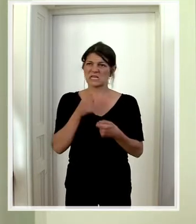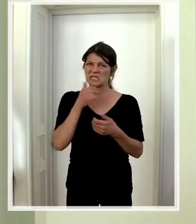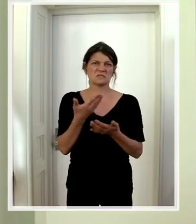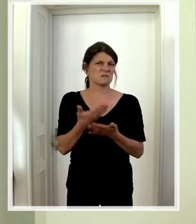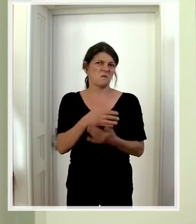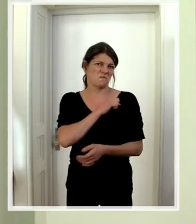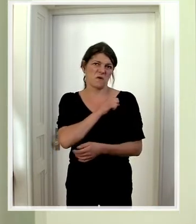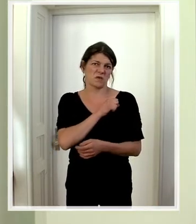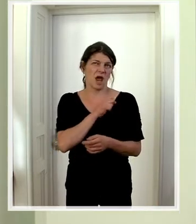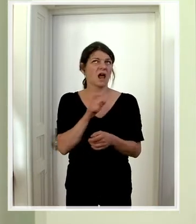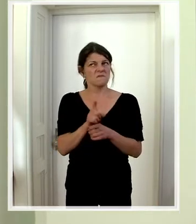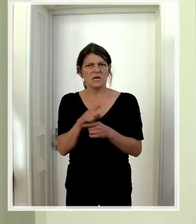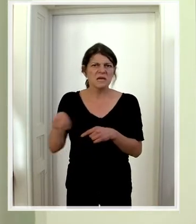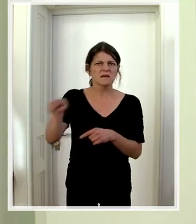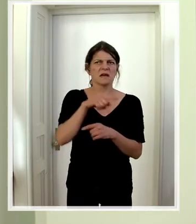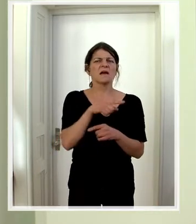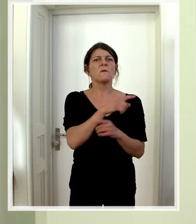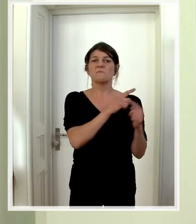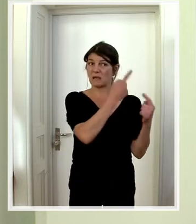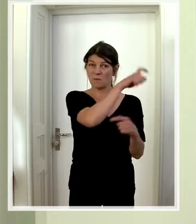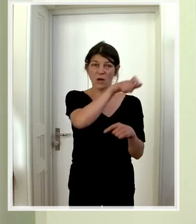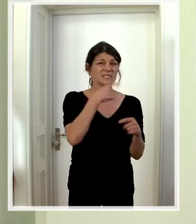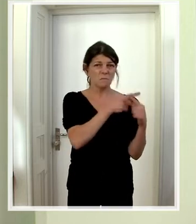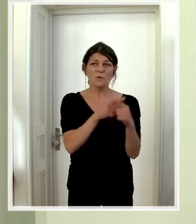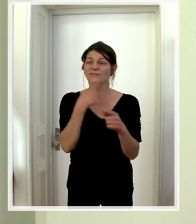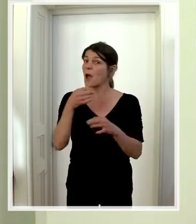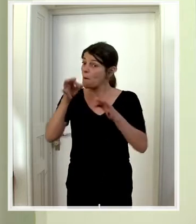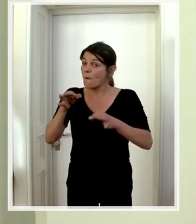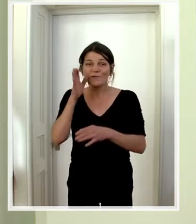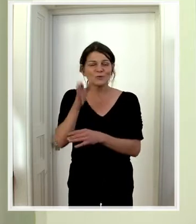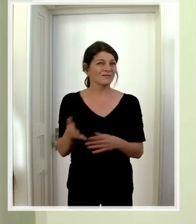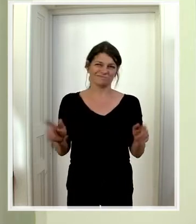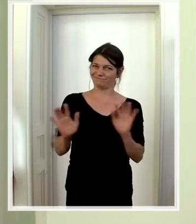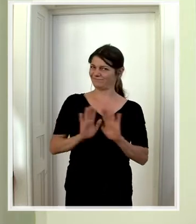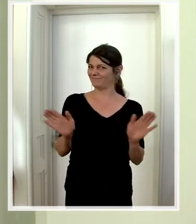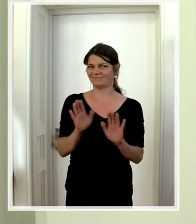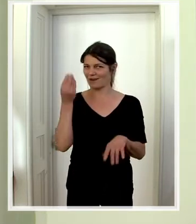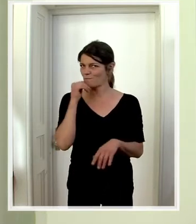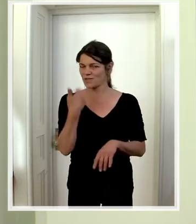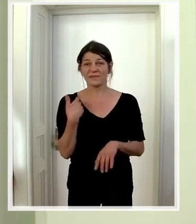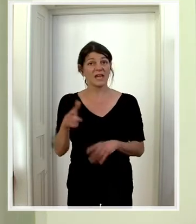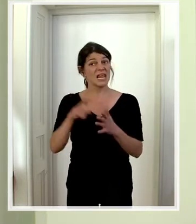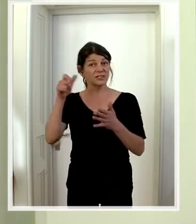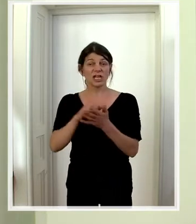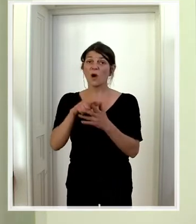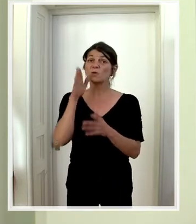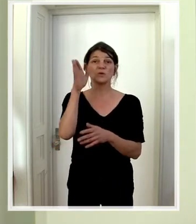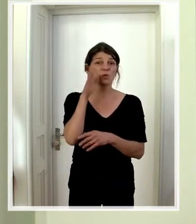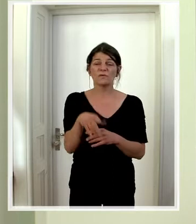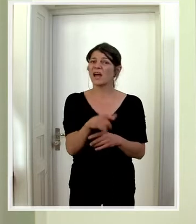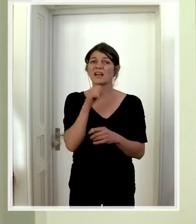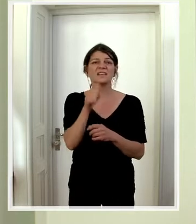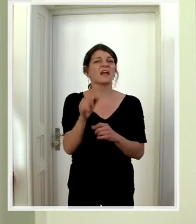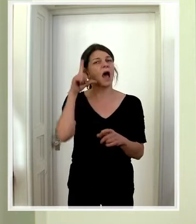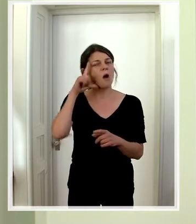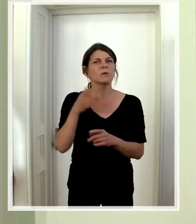verspricht, wie Befürworter man. Die Liechtensteiner werden noch in Zukunft bei der Fortbewegung nicht die S-Bahn